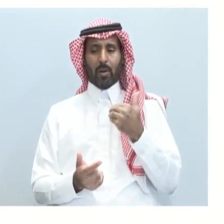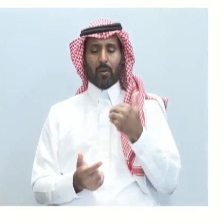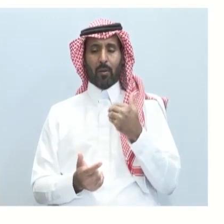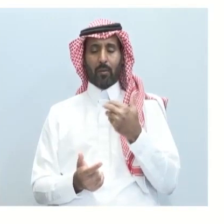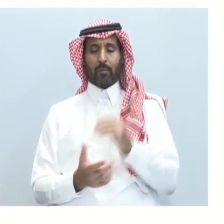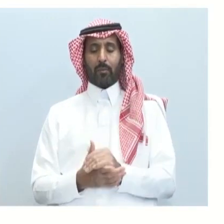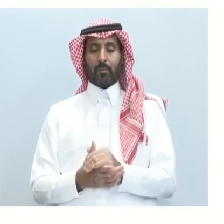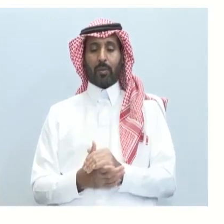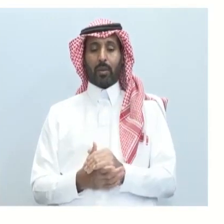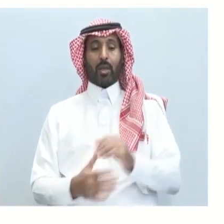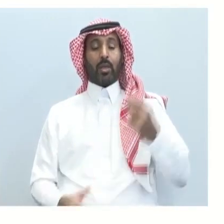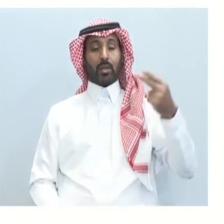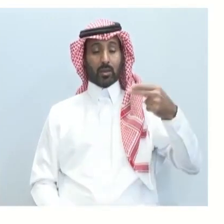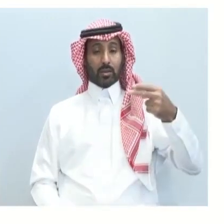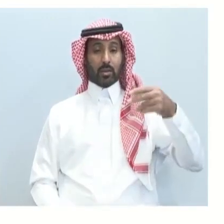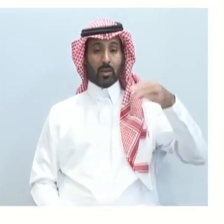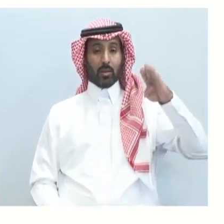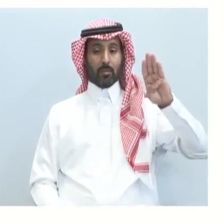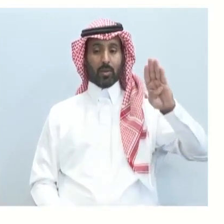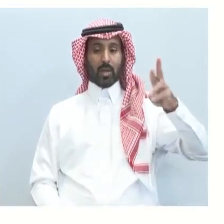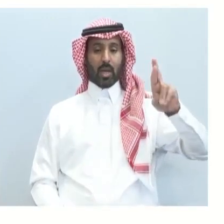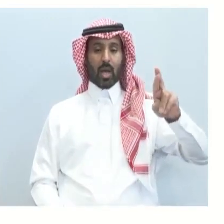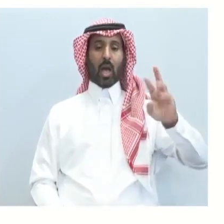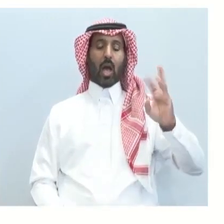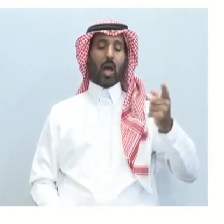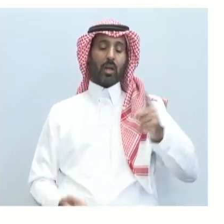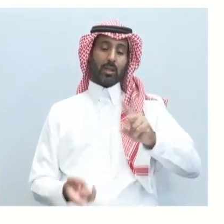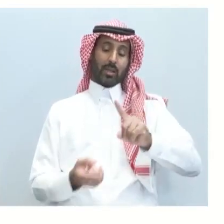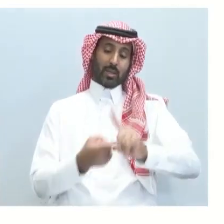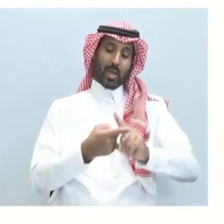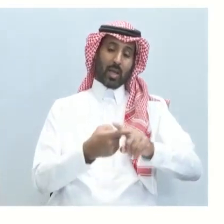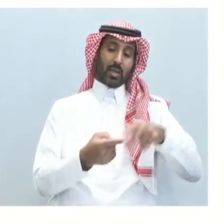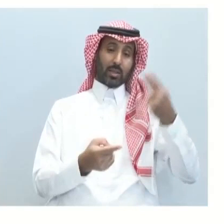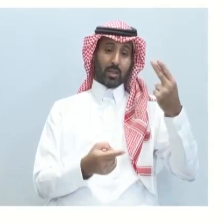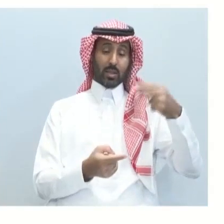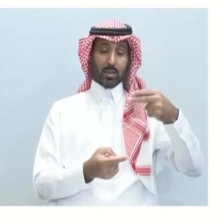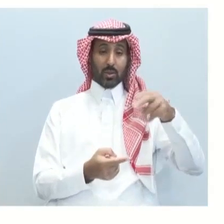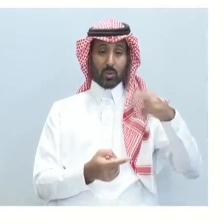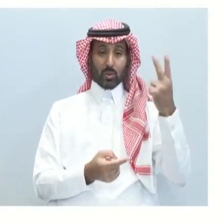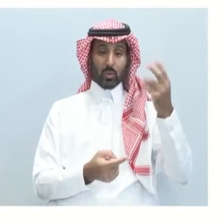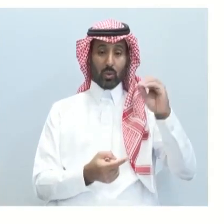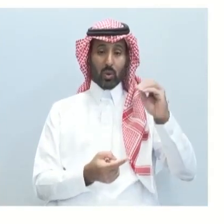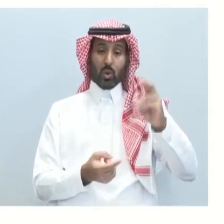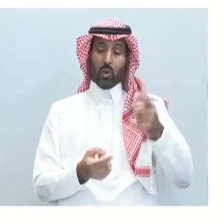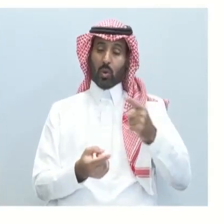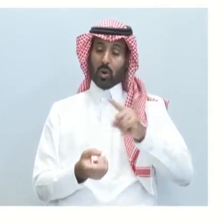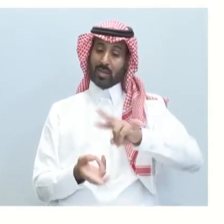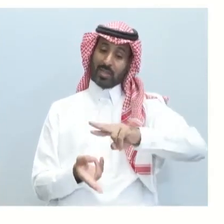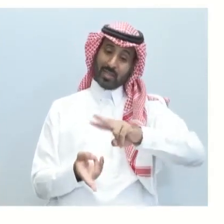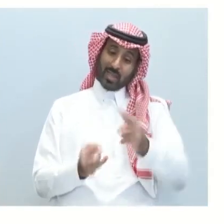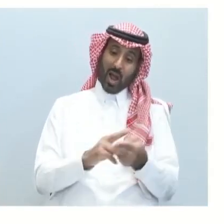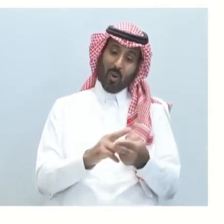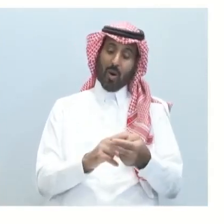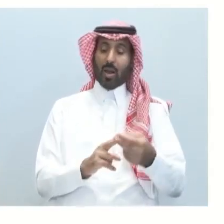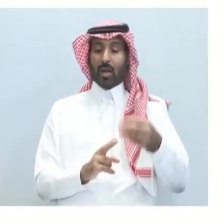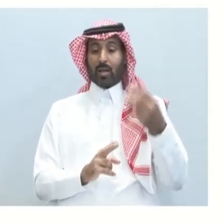ار زائد اتش تو او تحول الى او موجب زائد بي ار سالب لاحظ انه الاتش اللي موجوده هنا اختفى اللي